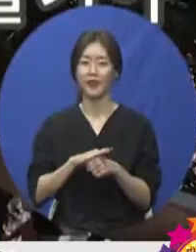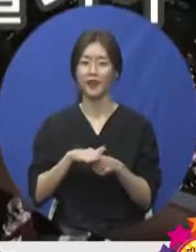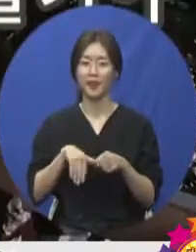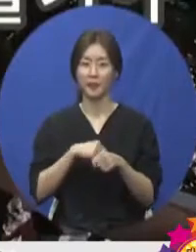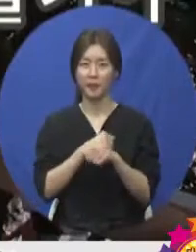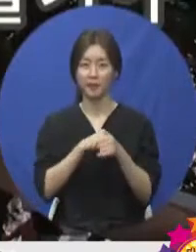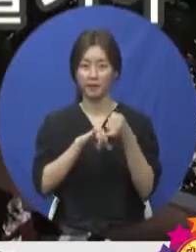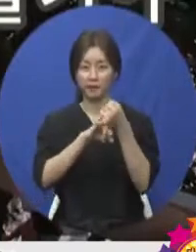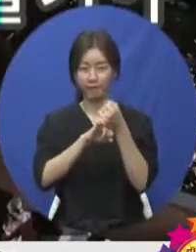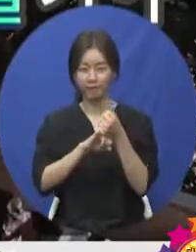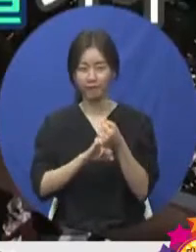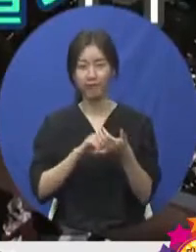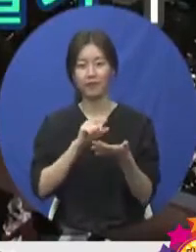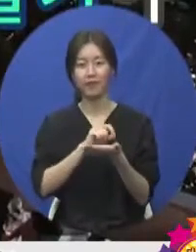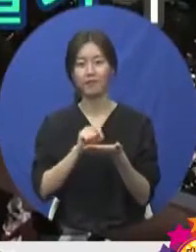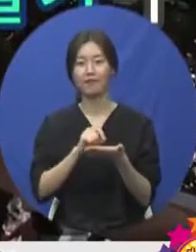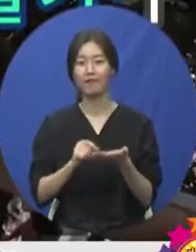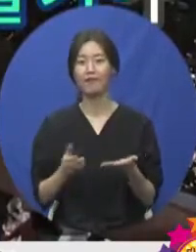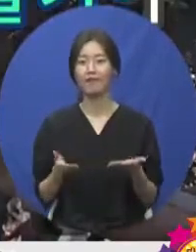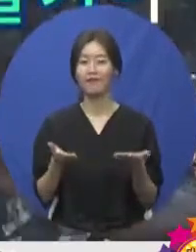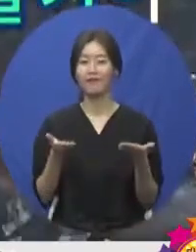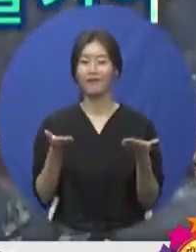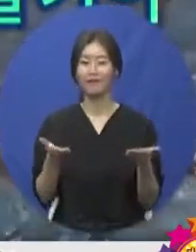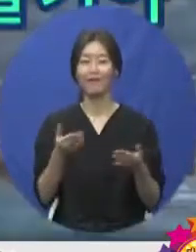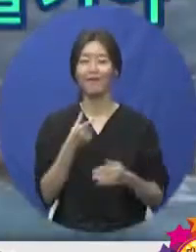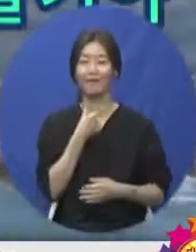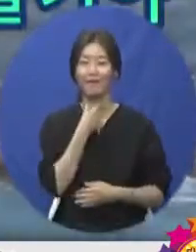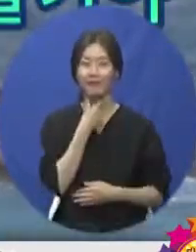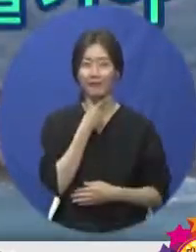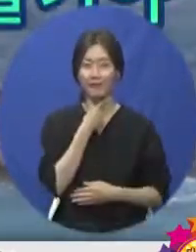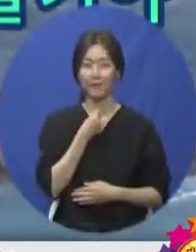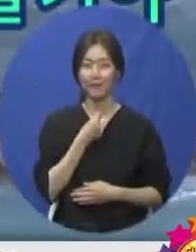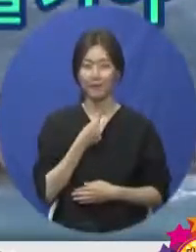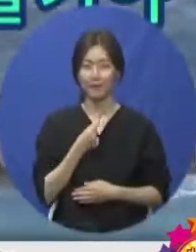사랑한다 써줄 거야.